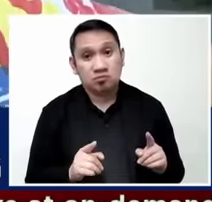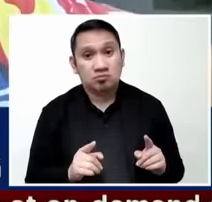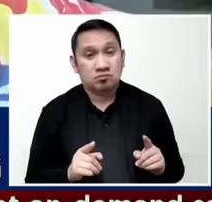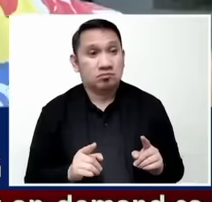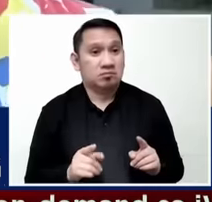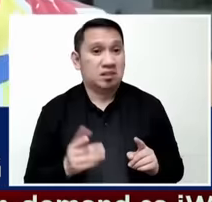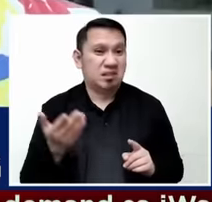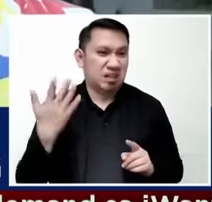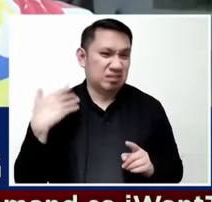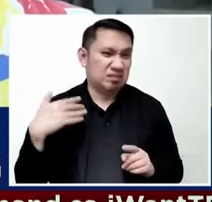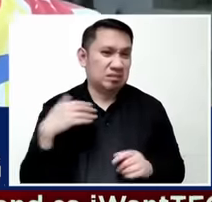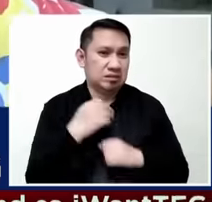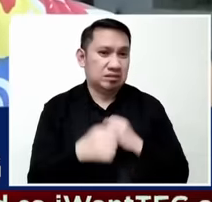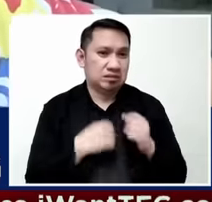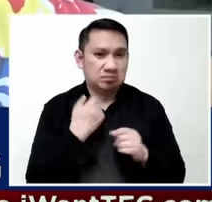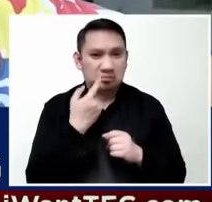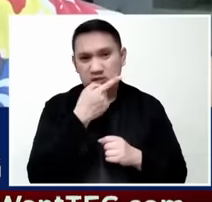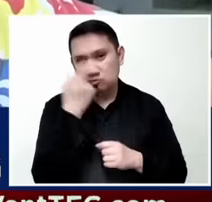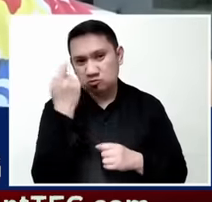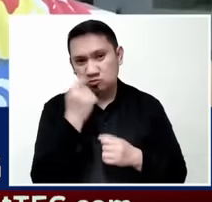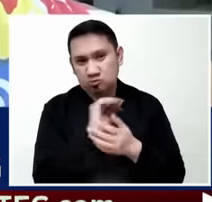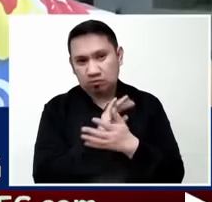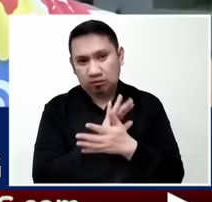taon dahil sa pandemic,